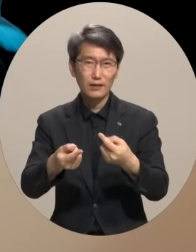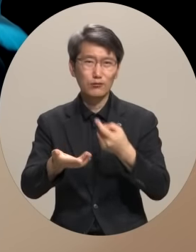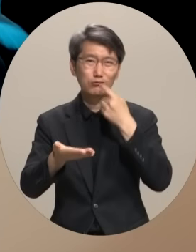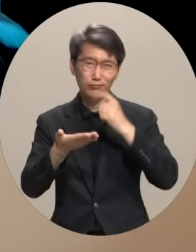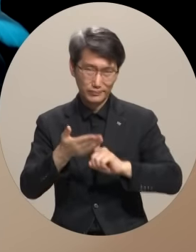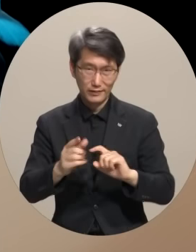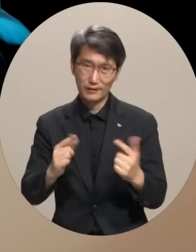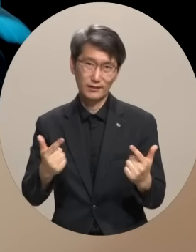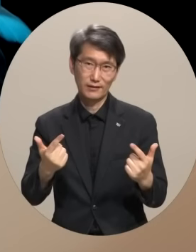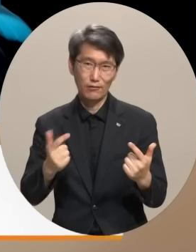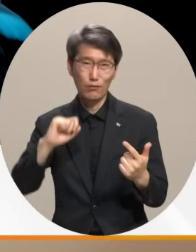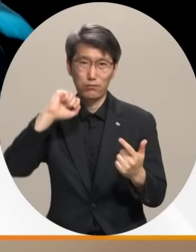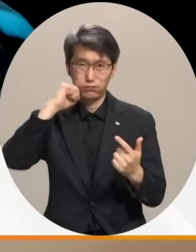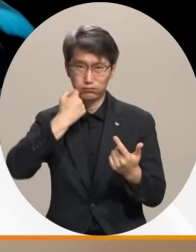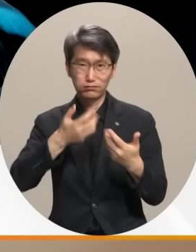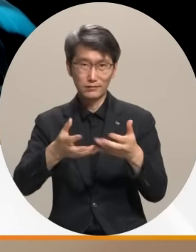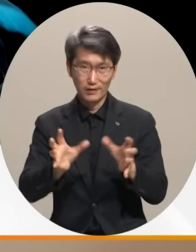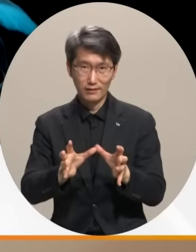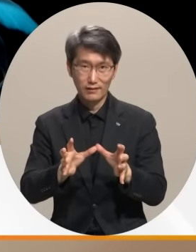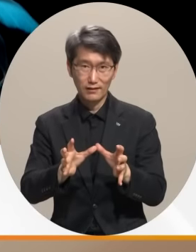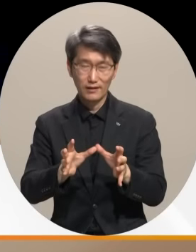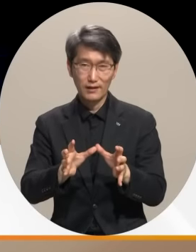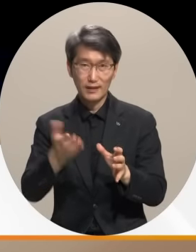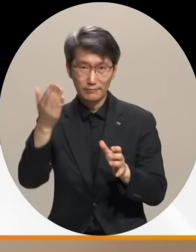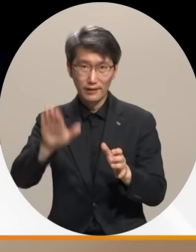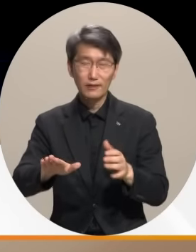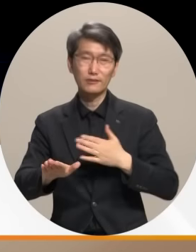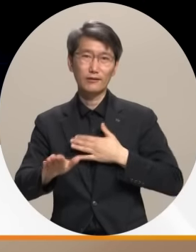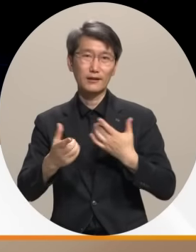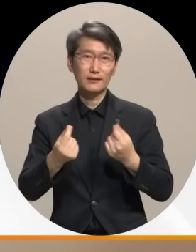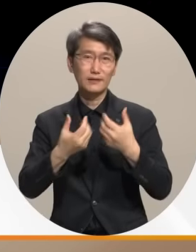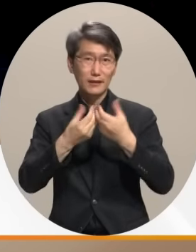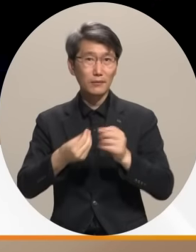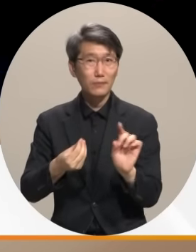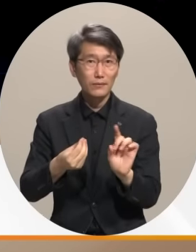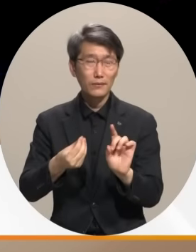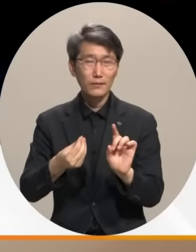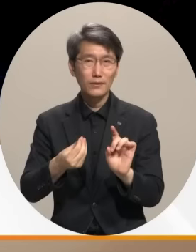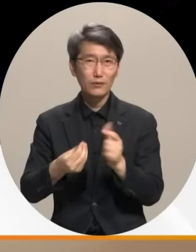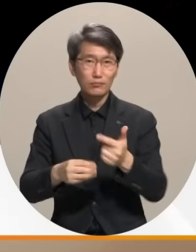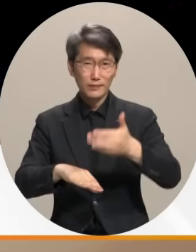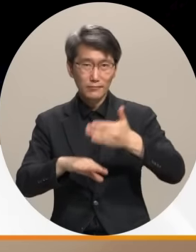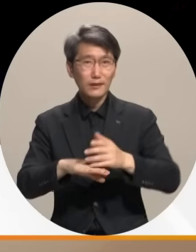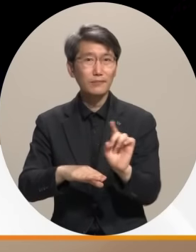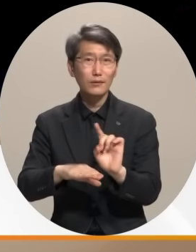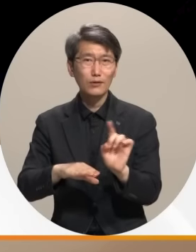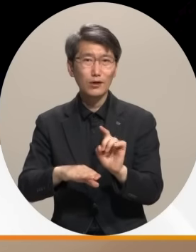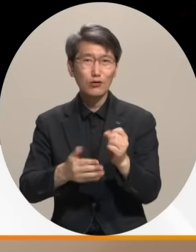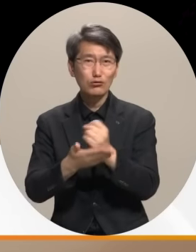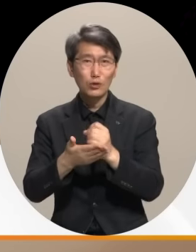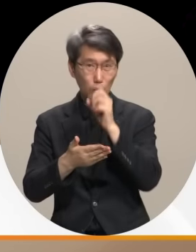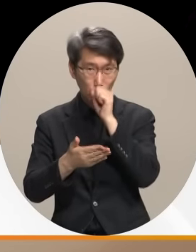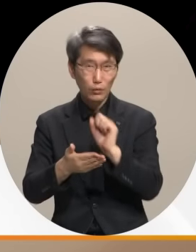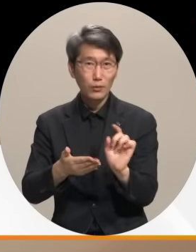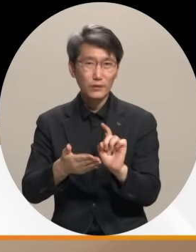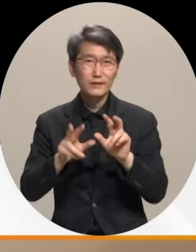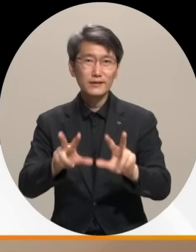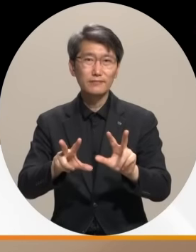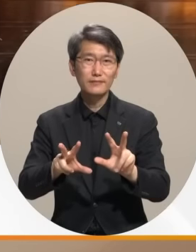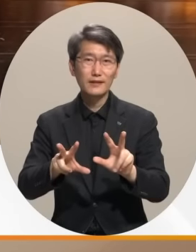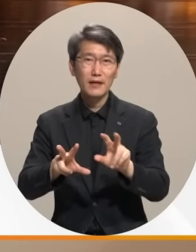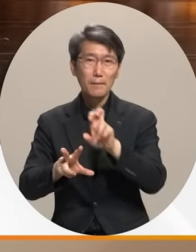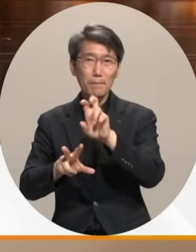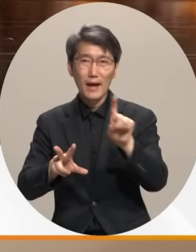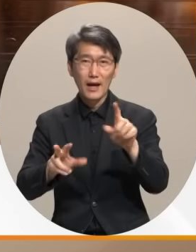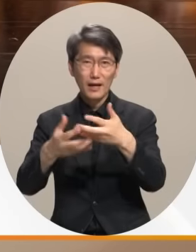굉장히 높은 발레단이 어 하지만 저 같은 경우에는 는 너무 감사하고 운이 좋게도 지금 현재